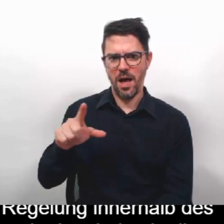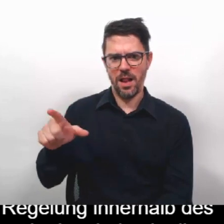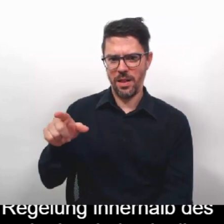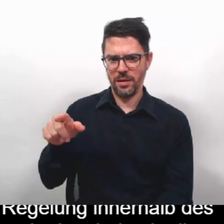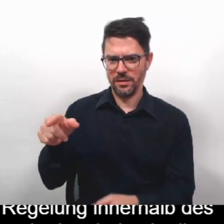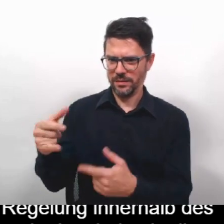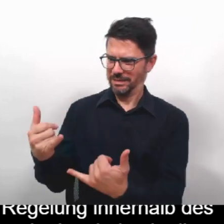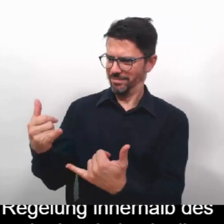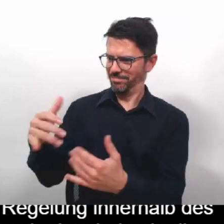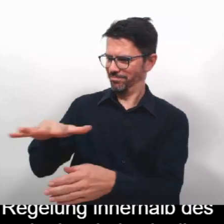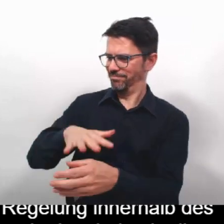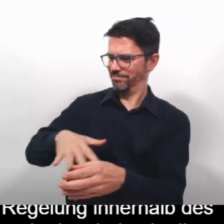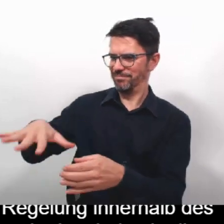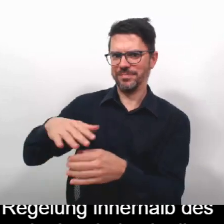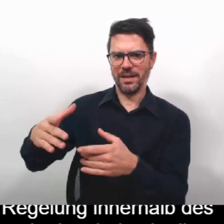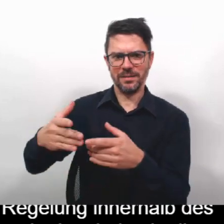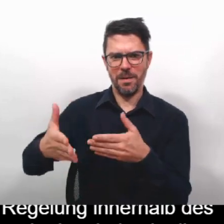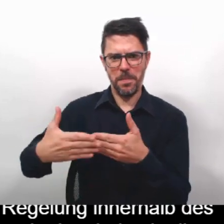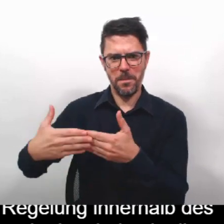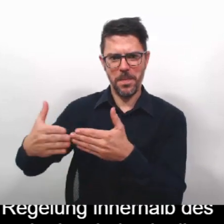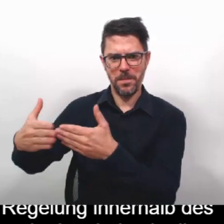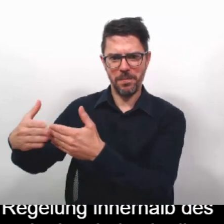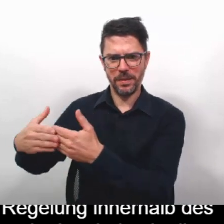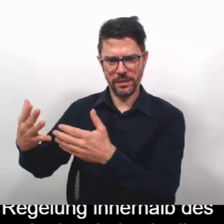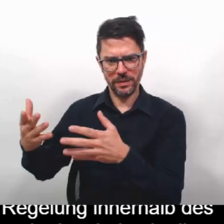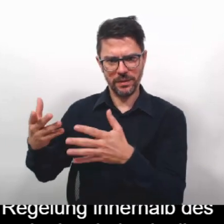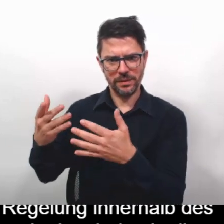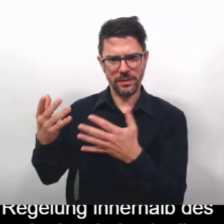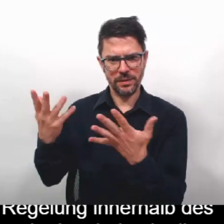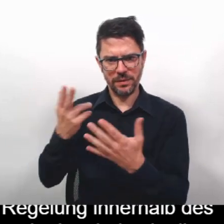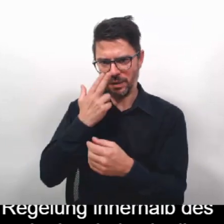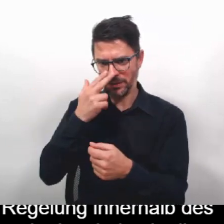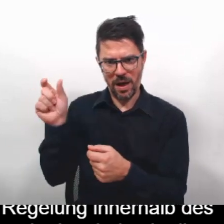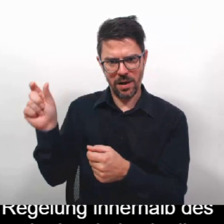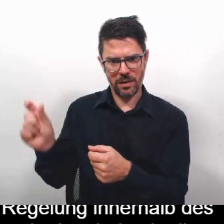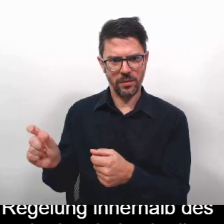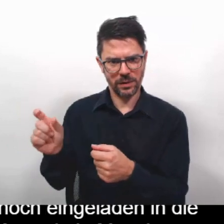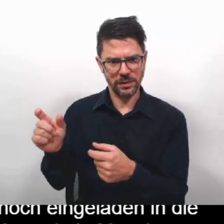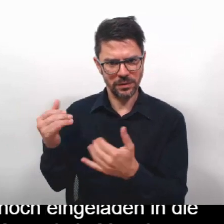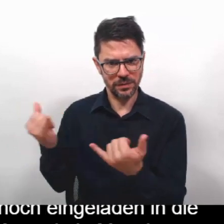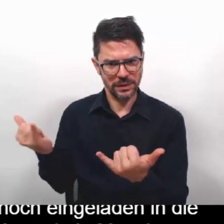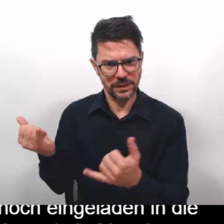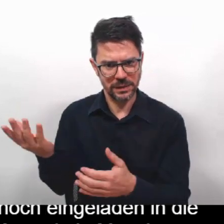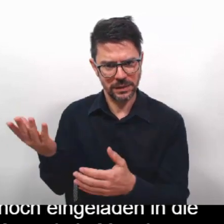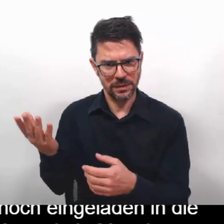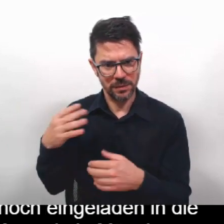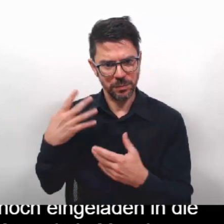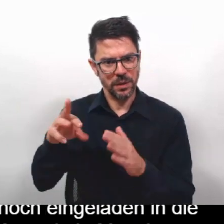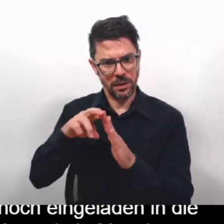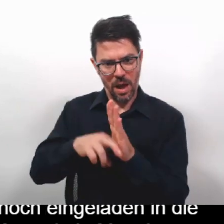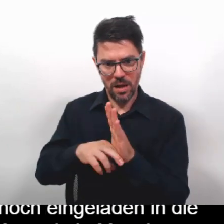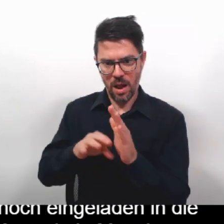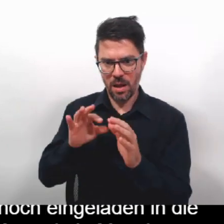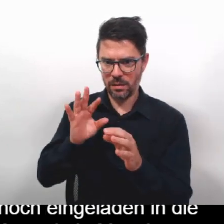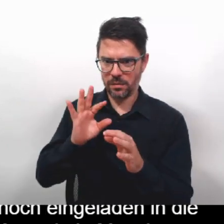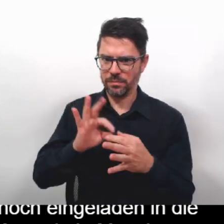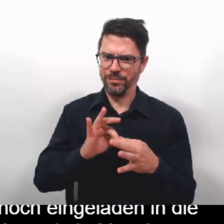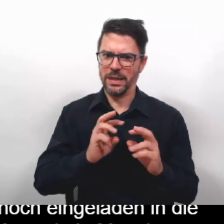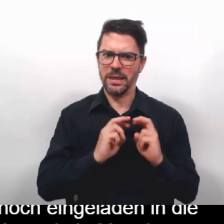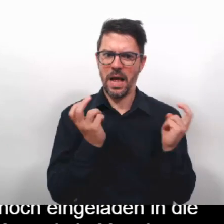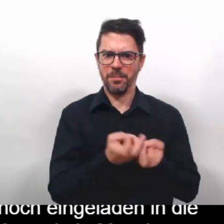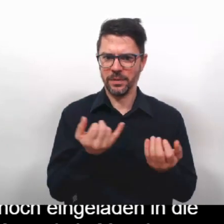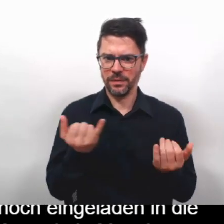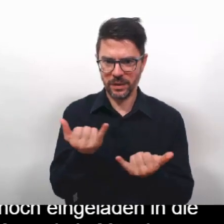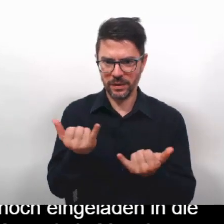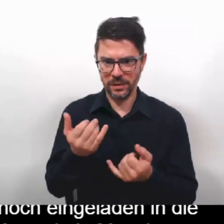die man irgendwie kontaktieren muss, etc. Das heißt, da stößt man dann irgendwann an die Grenzen. Deshalb wird, haben wir ja auch insgesamt, das war aber